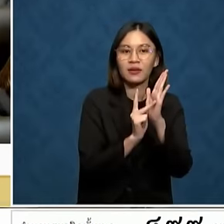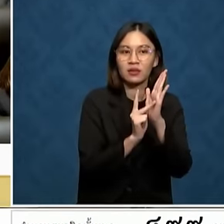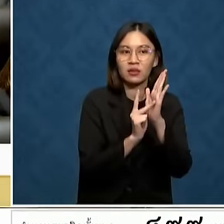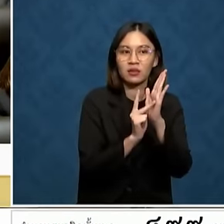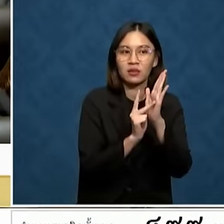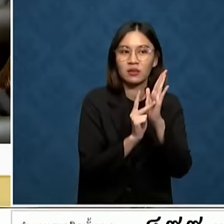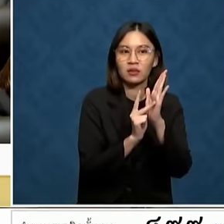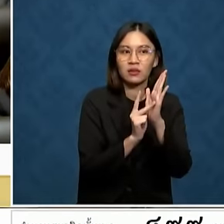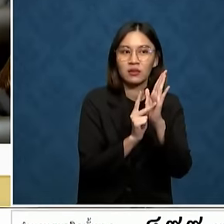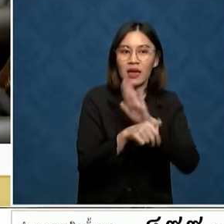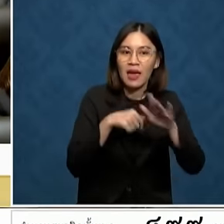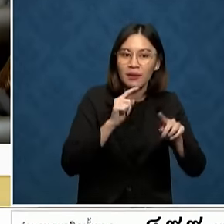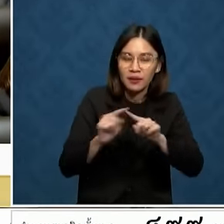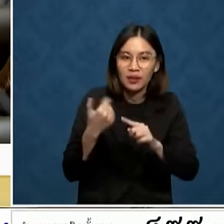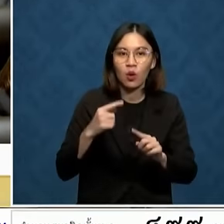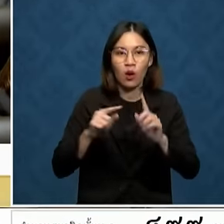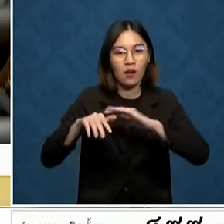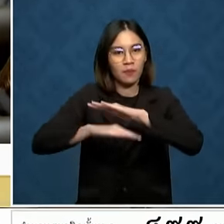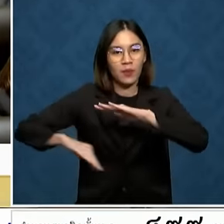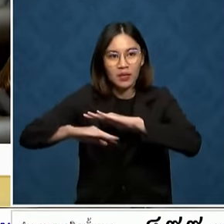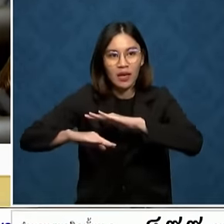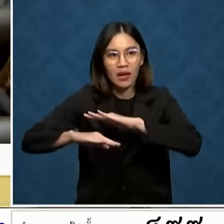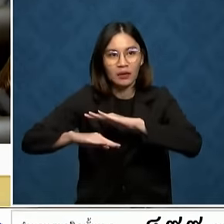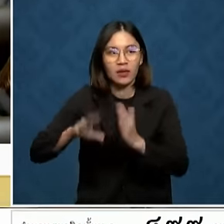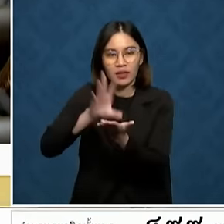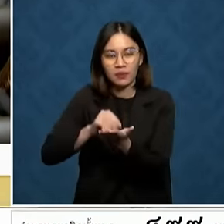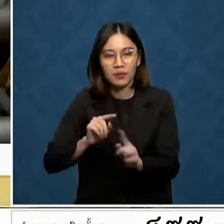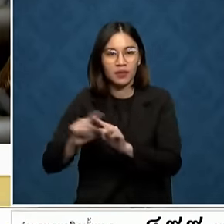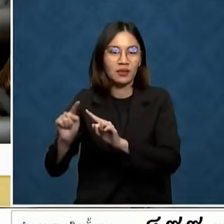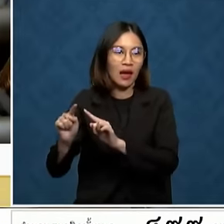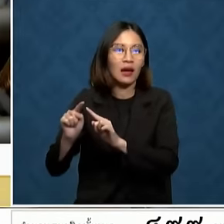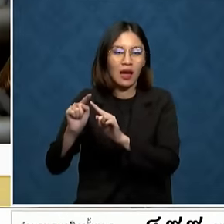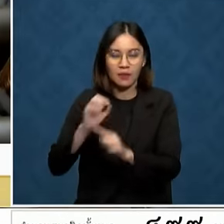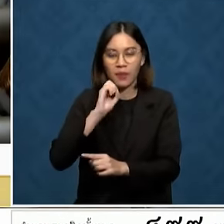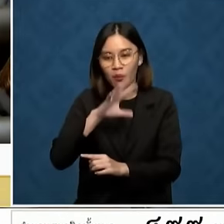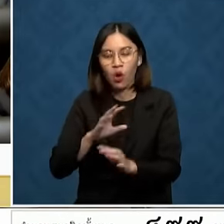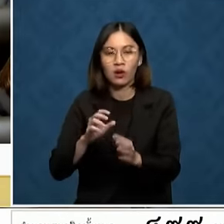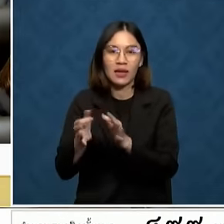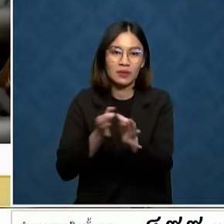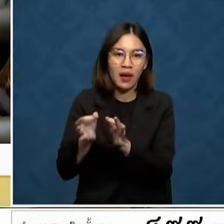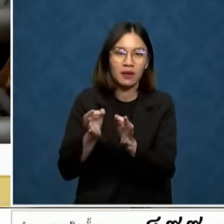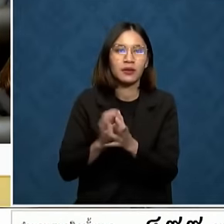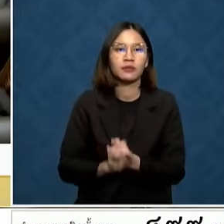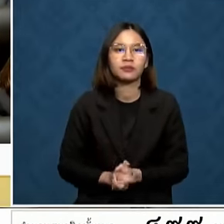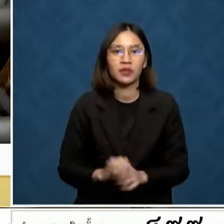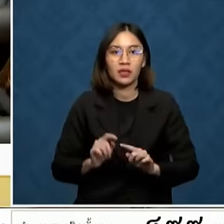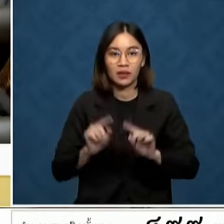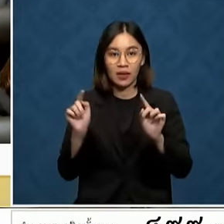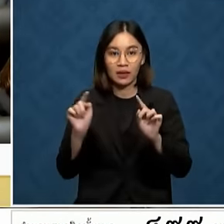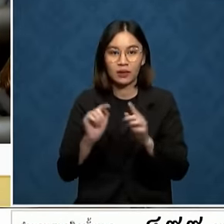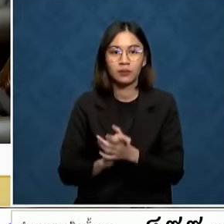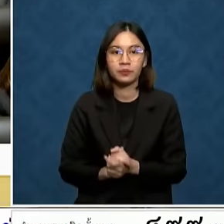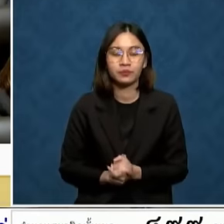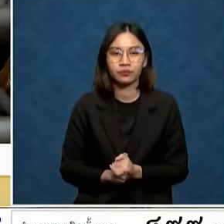ศทย์กขดๆมาอางอิ่งต้พูกับกัครับ